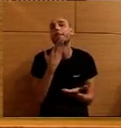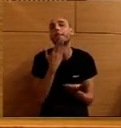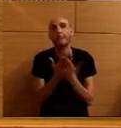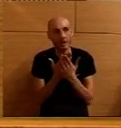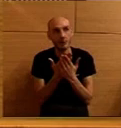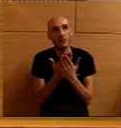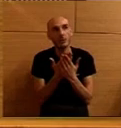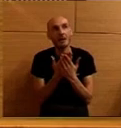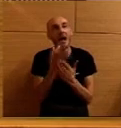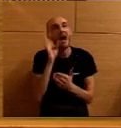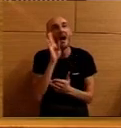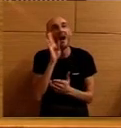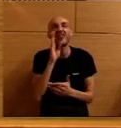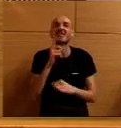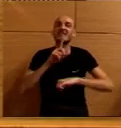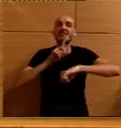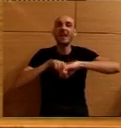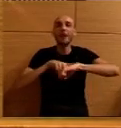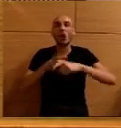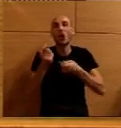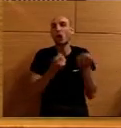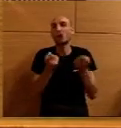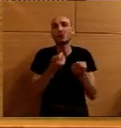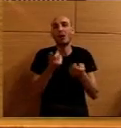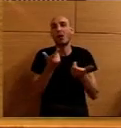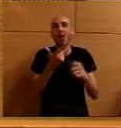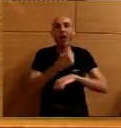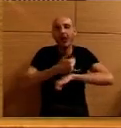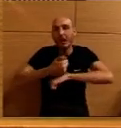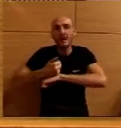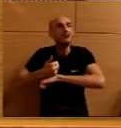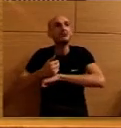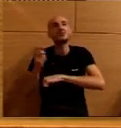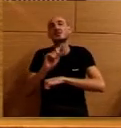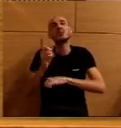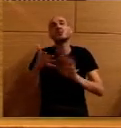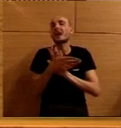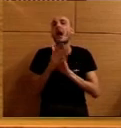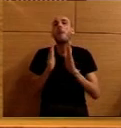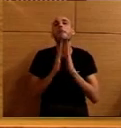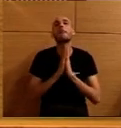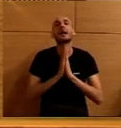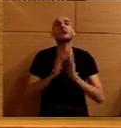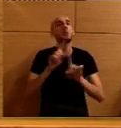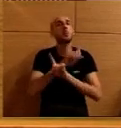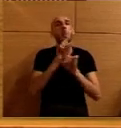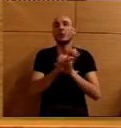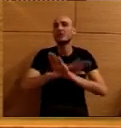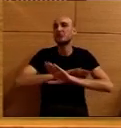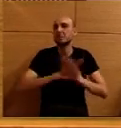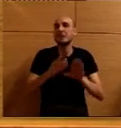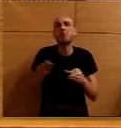parlarem de ficar temps i tal, jo agrairia que intentem fer propostes, les precs i les preguntes siguin precs i preguntes. Si no, es tindrem que